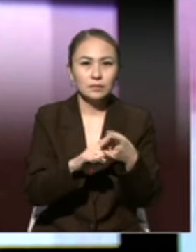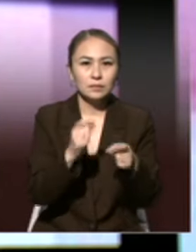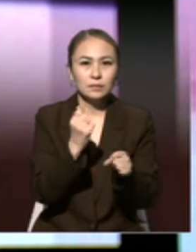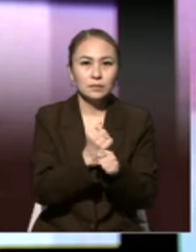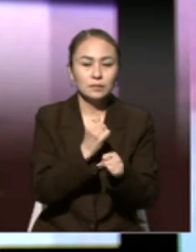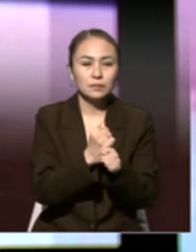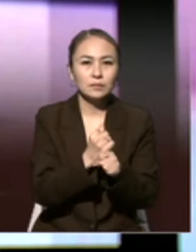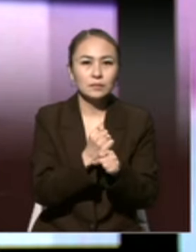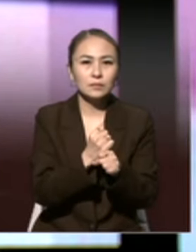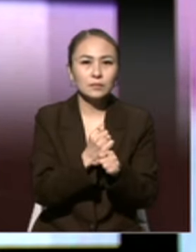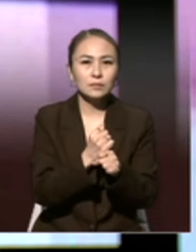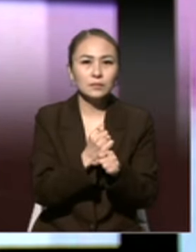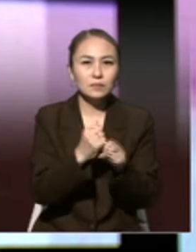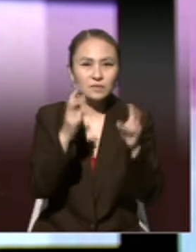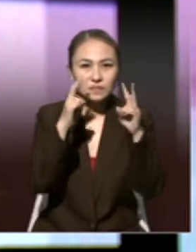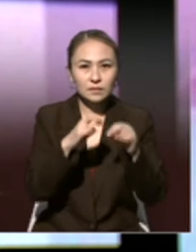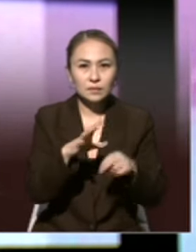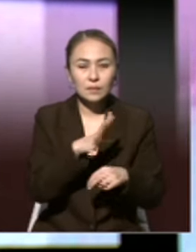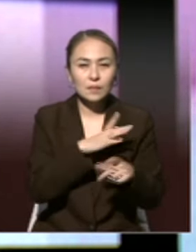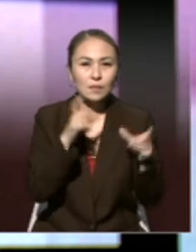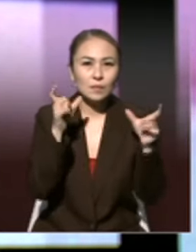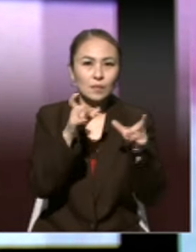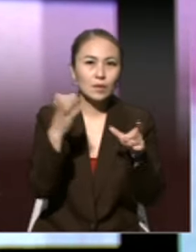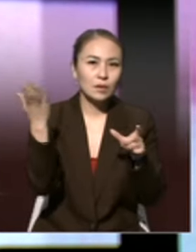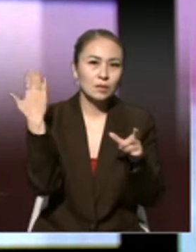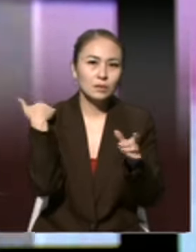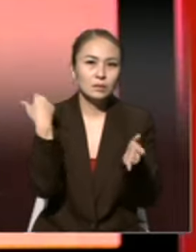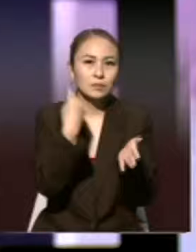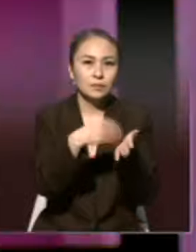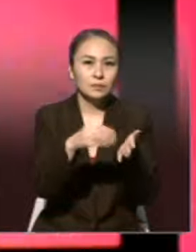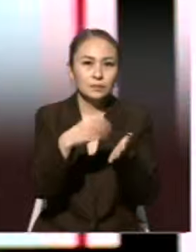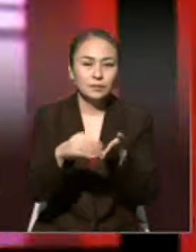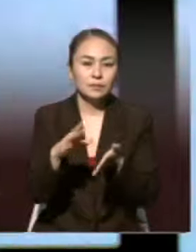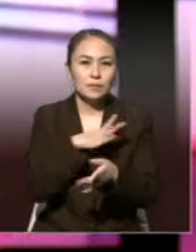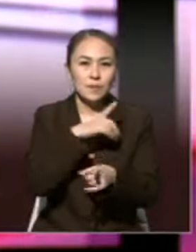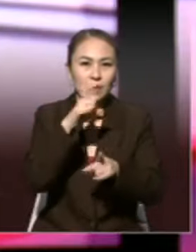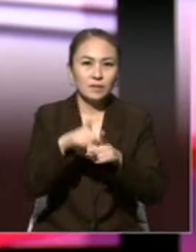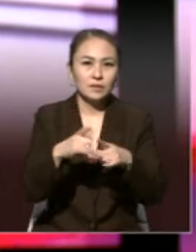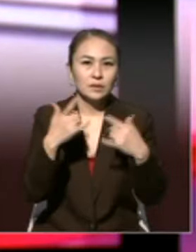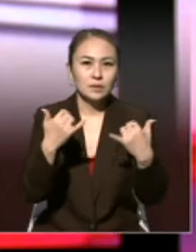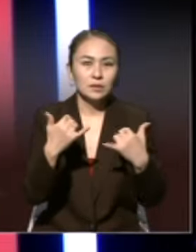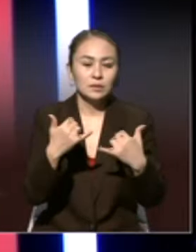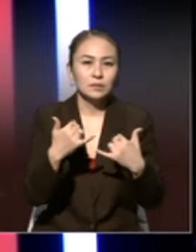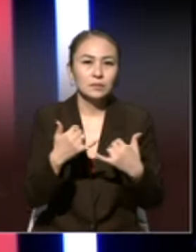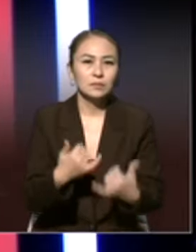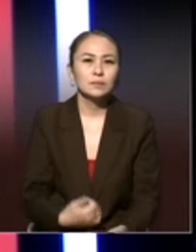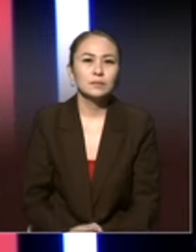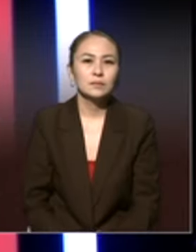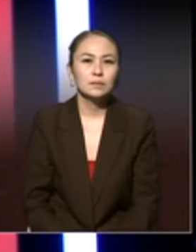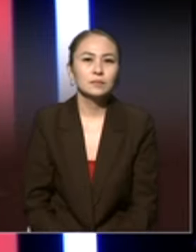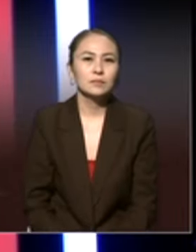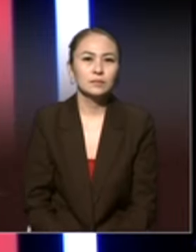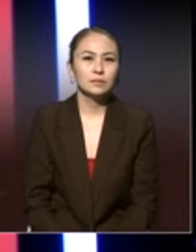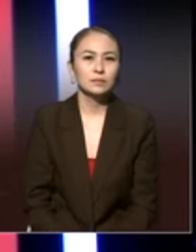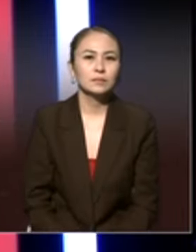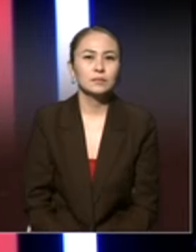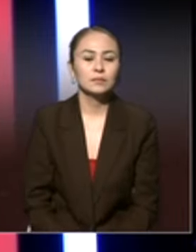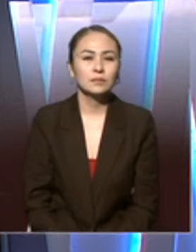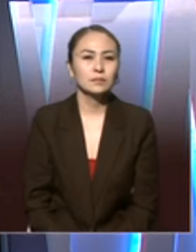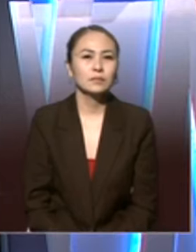ма? Мен айтып отырмын, пандемия кезінде алынған дүние деп. Сол алынған заттарды қазір қолданып жатыр. Сол компьютерлерді қолданып жатыр.